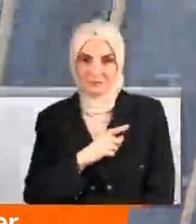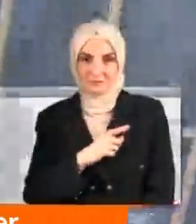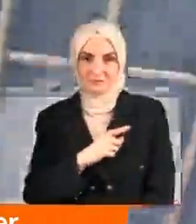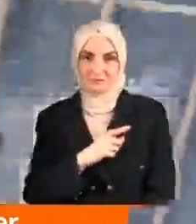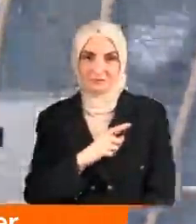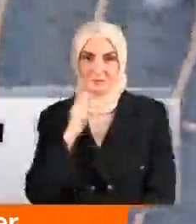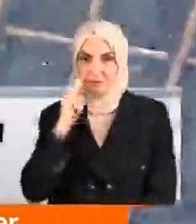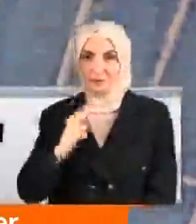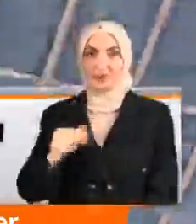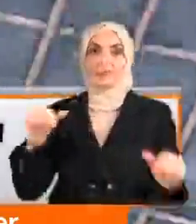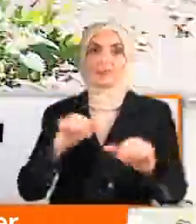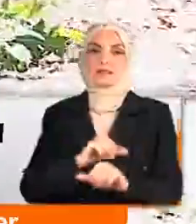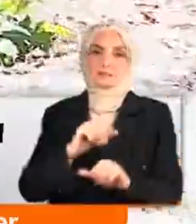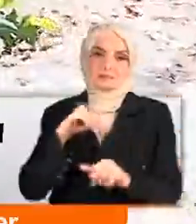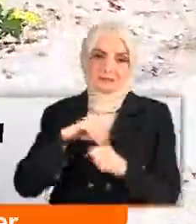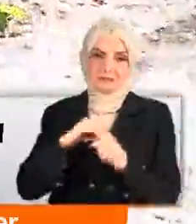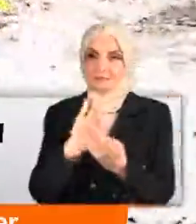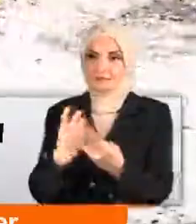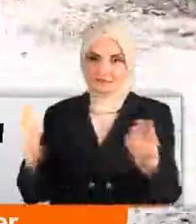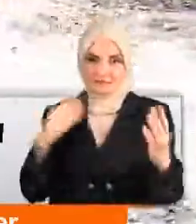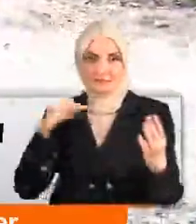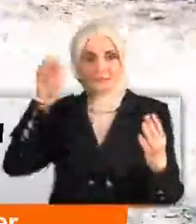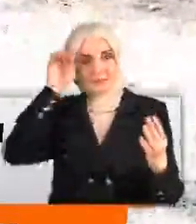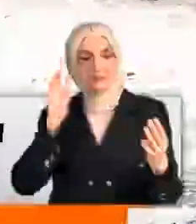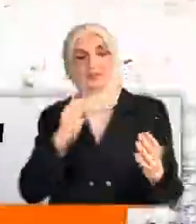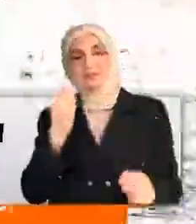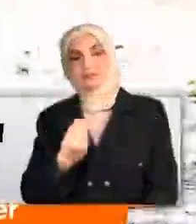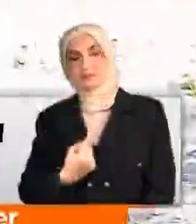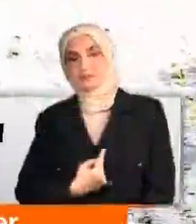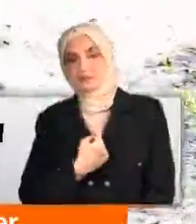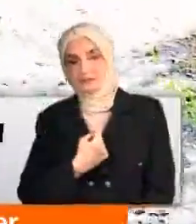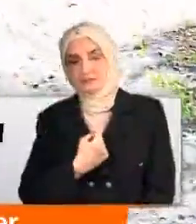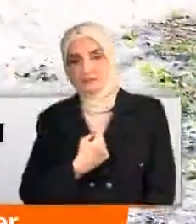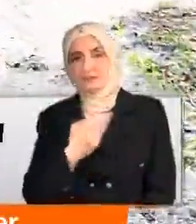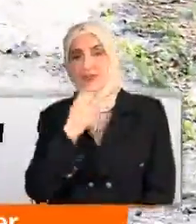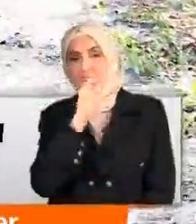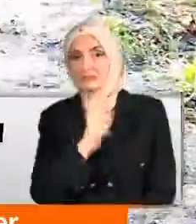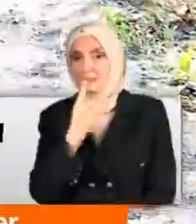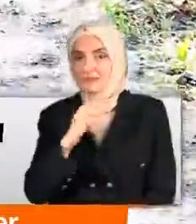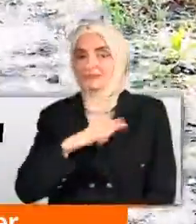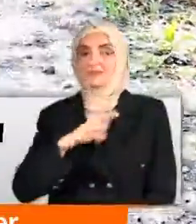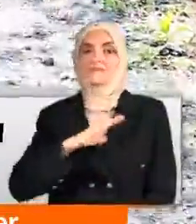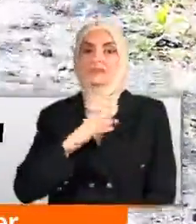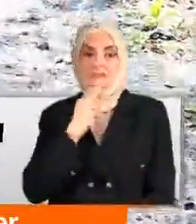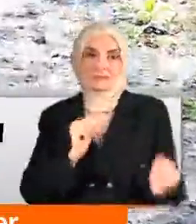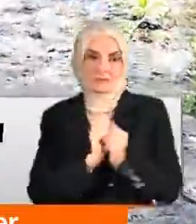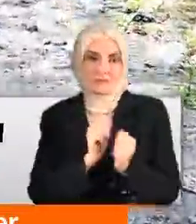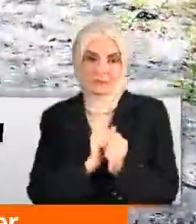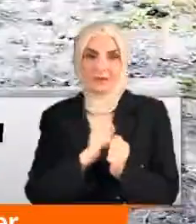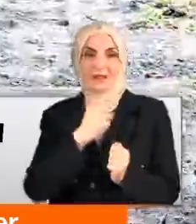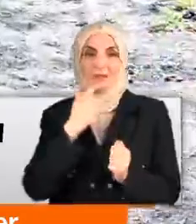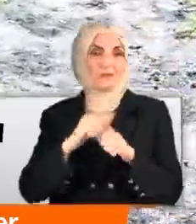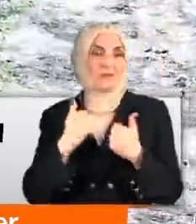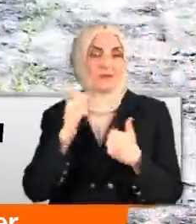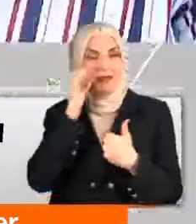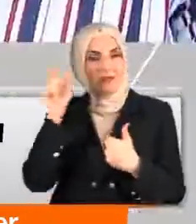biraz daha psikolojik olarak iyi hissediyorum. Acun'un şimdi tek bir isteği var. O da kızıyla birlikte eski eşinin zulmünden uzakta huzurlu bir